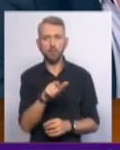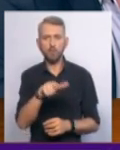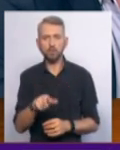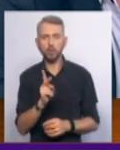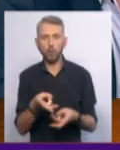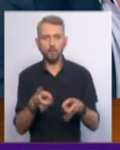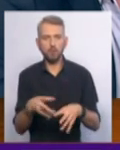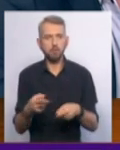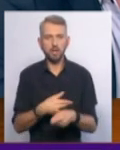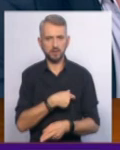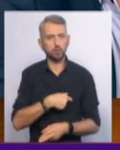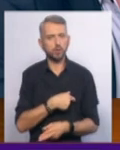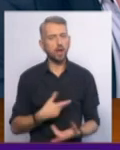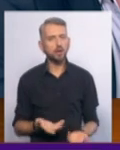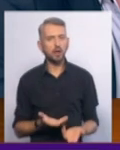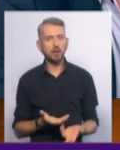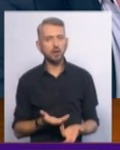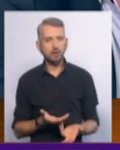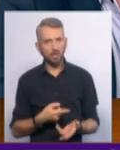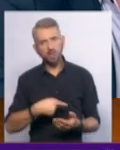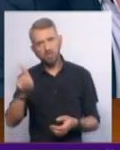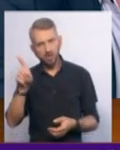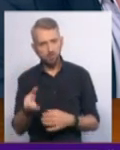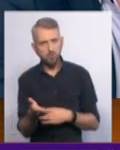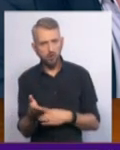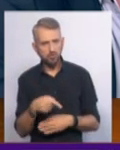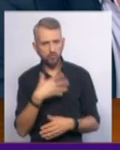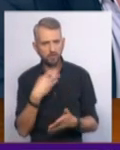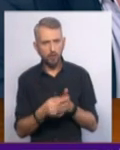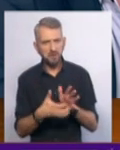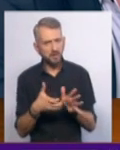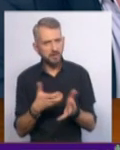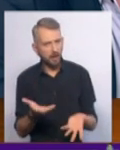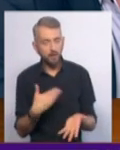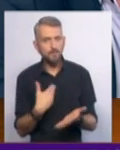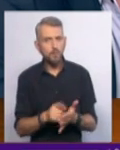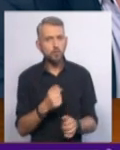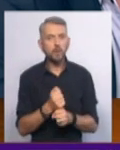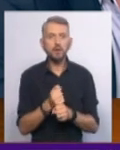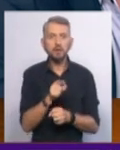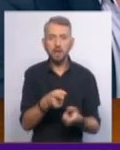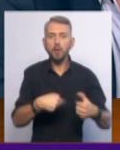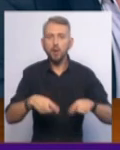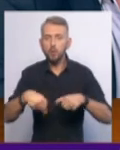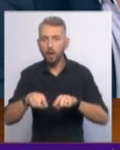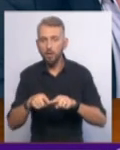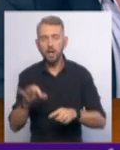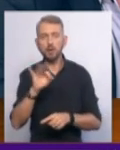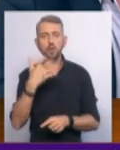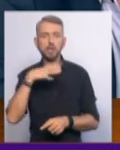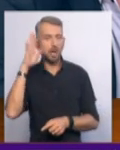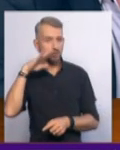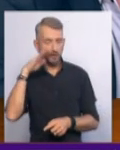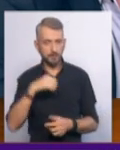без депутата? Идите отсюда попрошайки, тут своим не хватает. Вот что делать тем округам. А насчет горячей